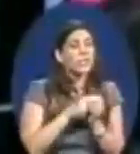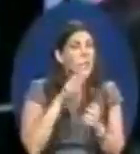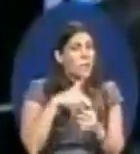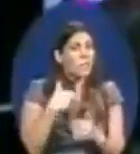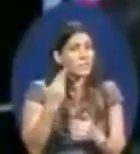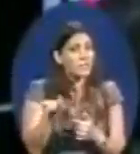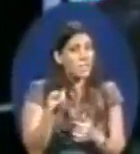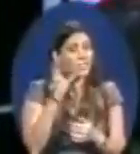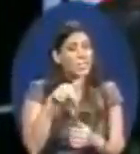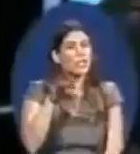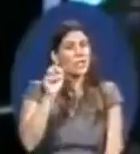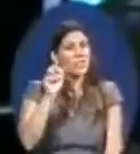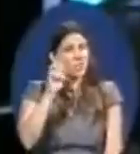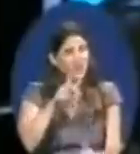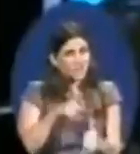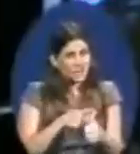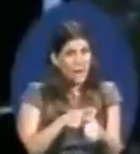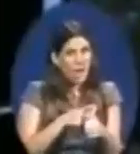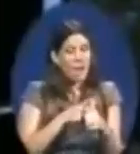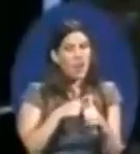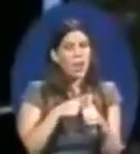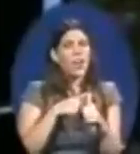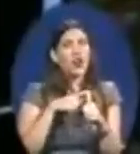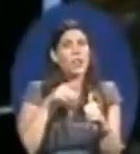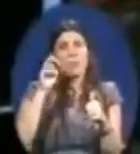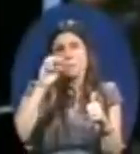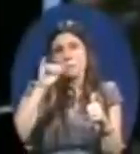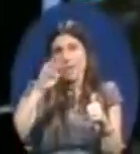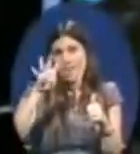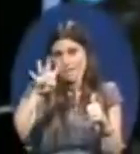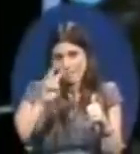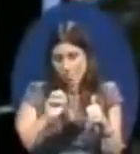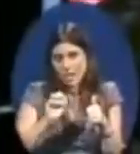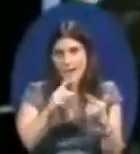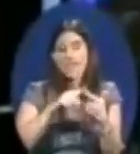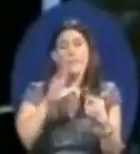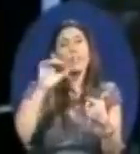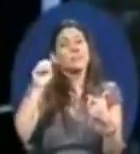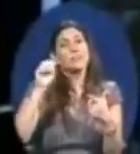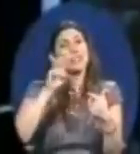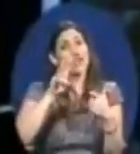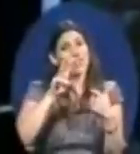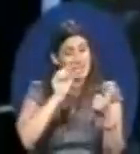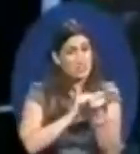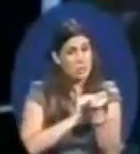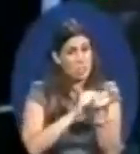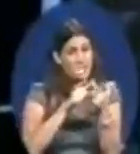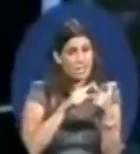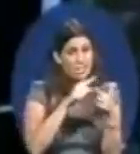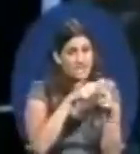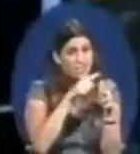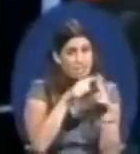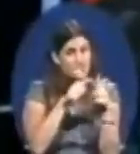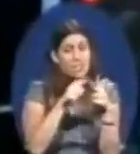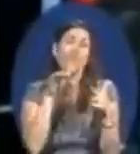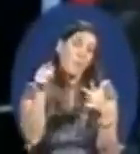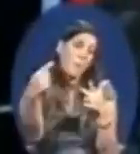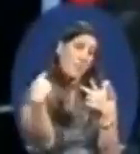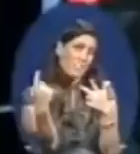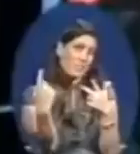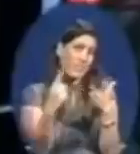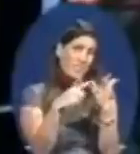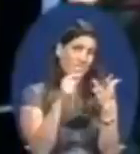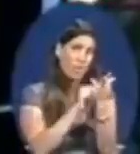לי אצלך יש את מיקי רוזנטל, מרב מיכאלי, וגם סתיו שפיר שהיא עיתונאית, לא, וגם את